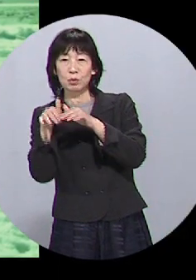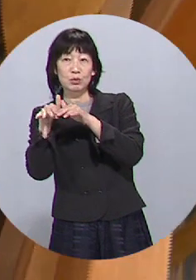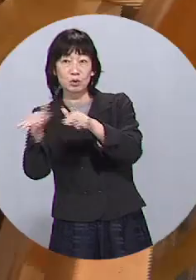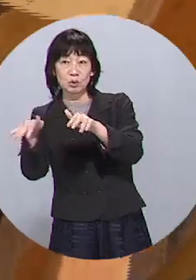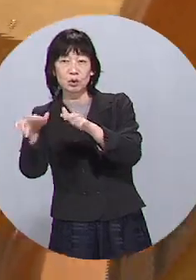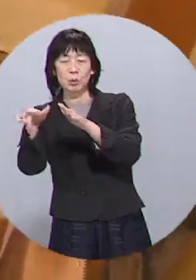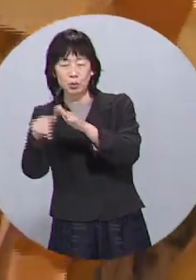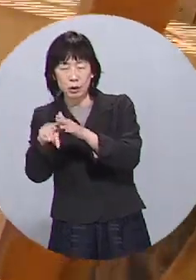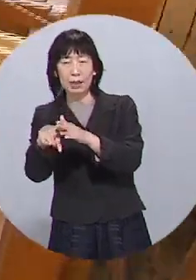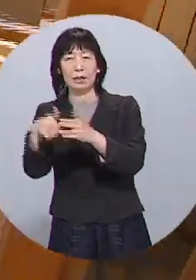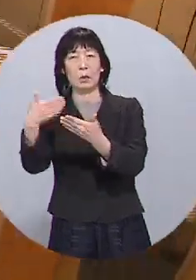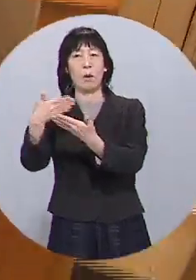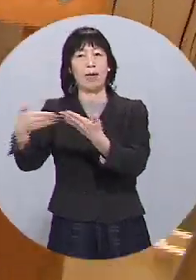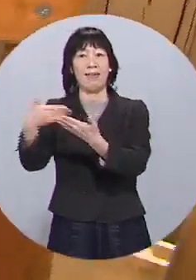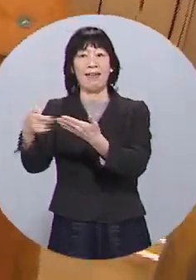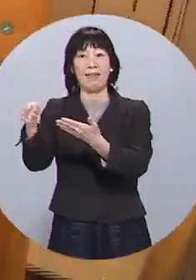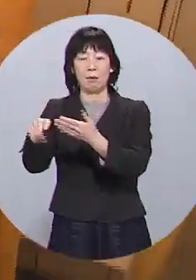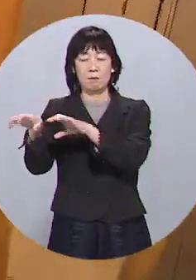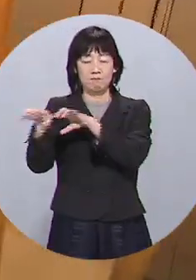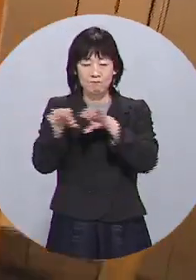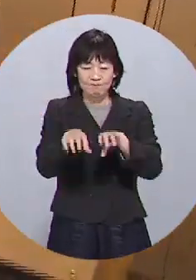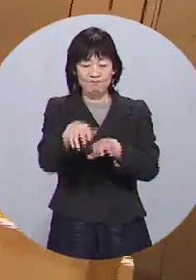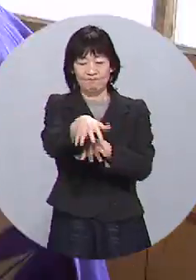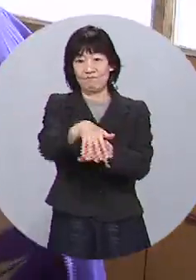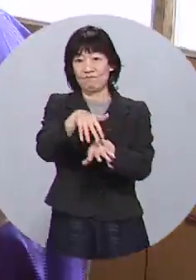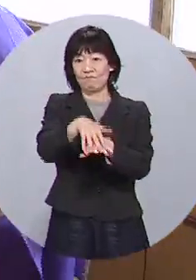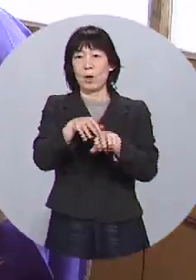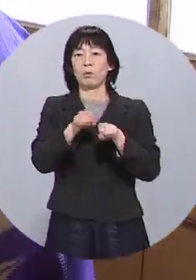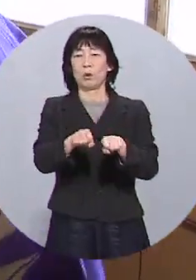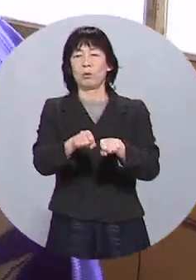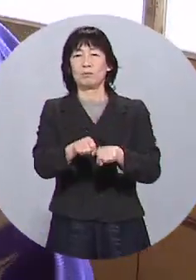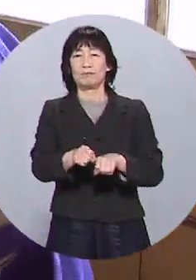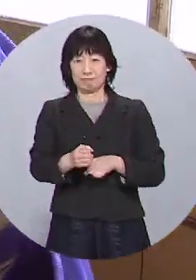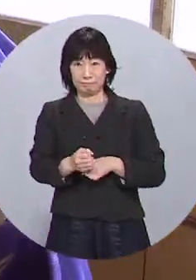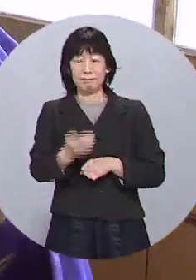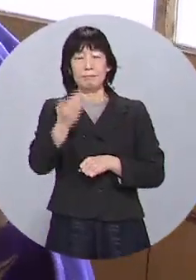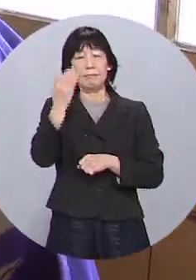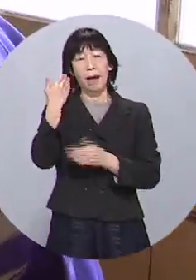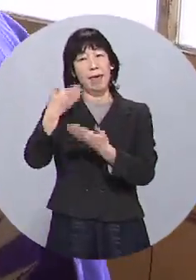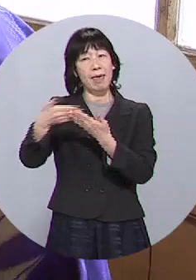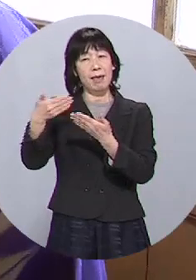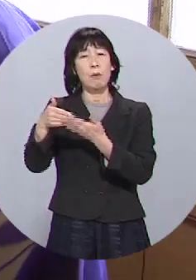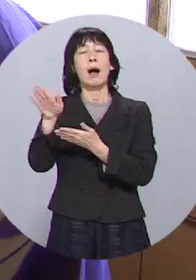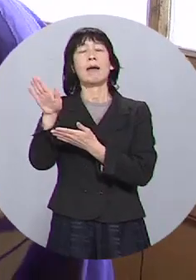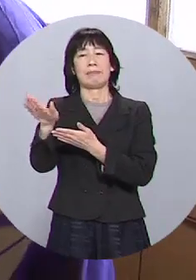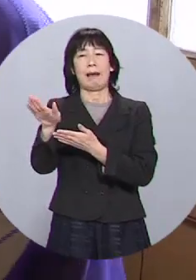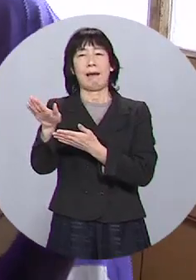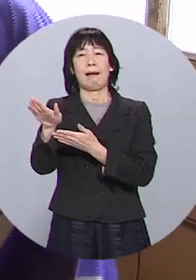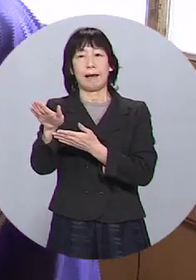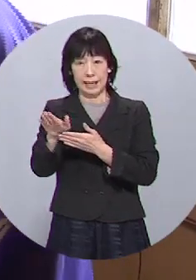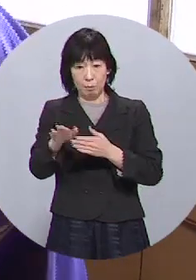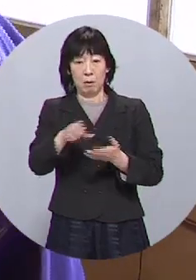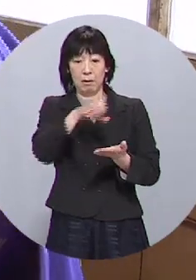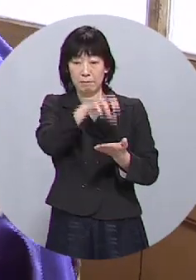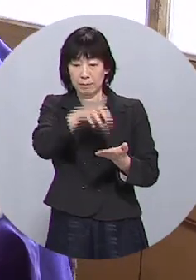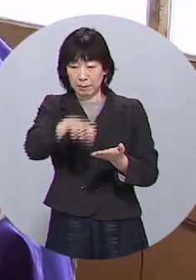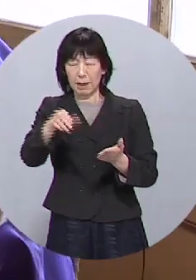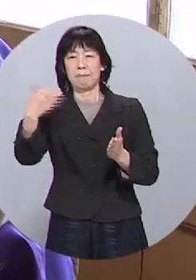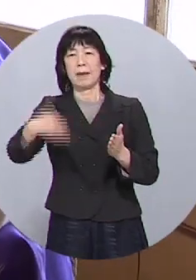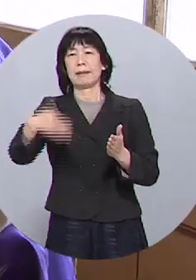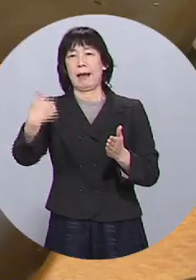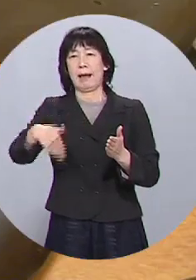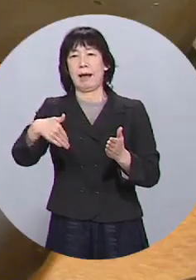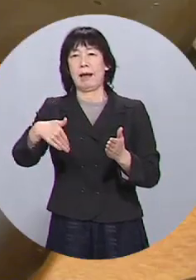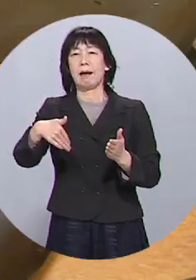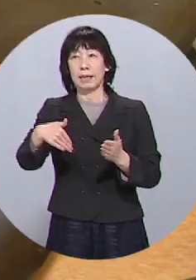。 これを織ろうと思った理由は何なんですか。 で、原画があったんですけど、はい、それも実際布にはなってなかったんですけど、